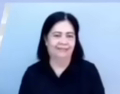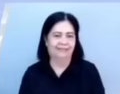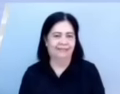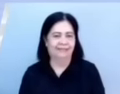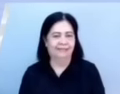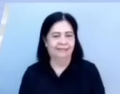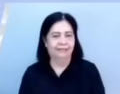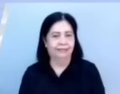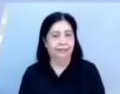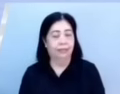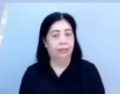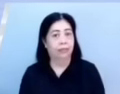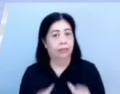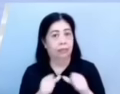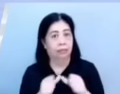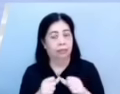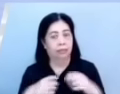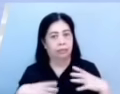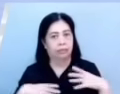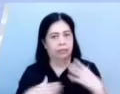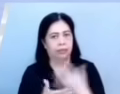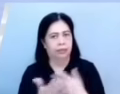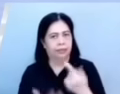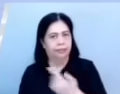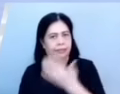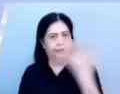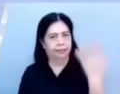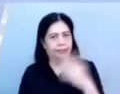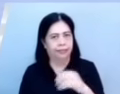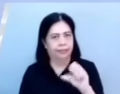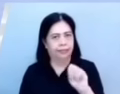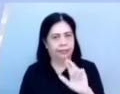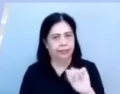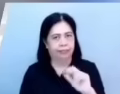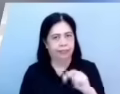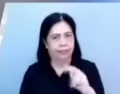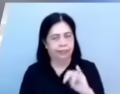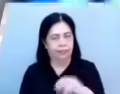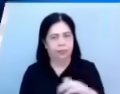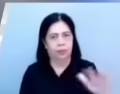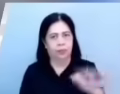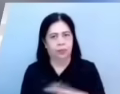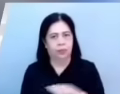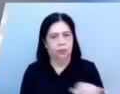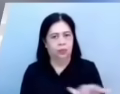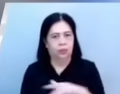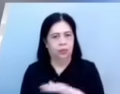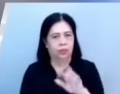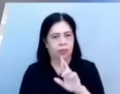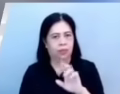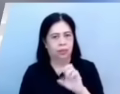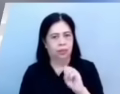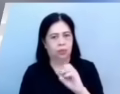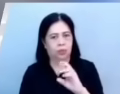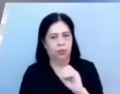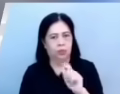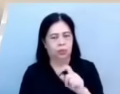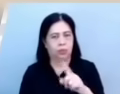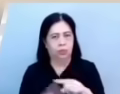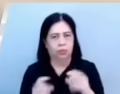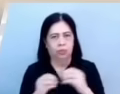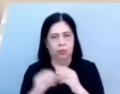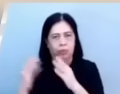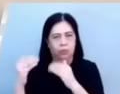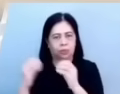Tuloy ang bakasyon ng ilang taga General Santos City at Sarangani. Fully booked na ang ilang resort doon. Pero inaasahan pa rin na mas marami pang turista